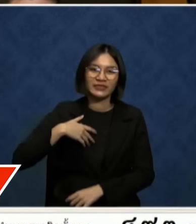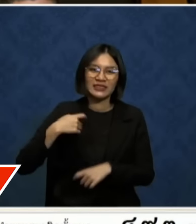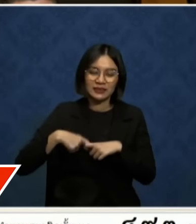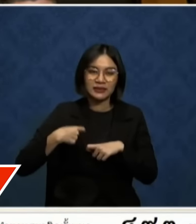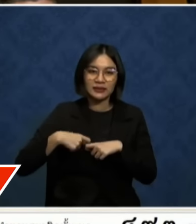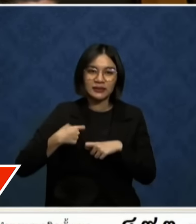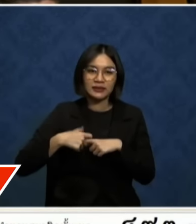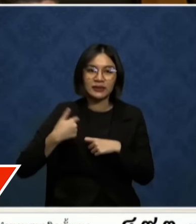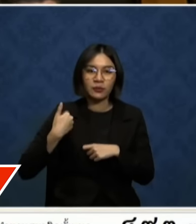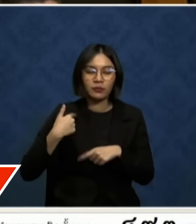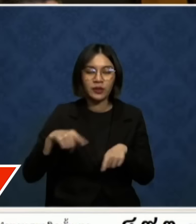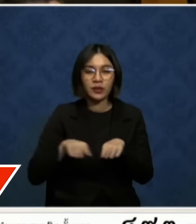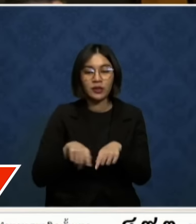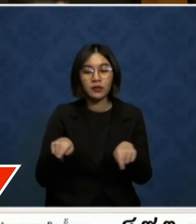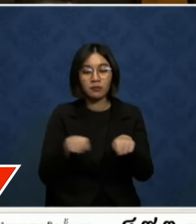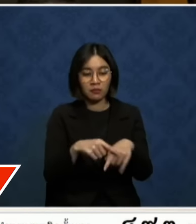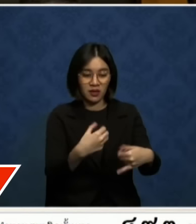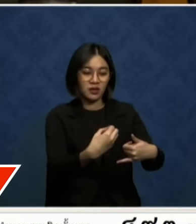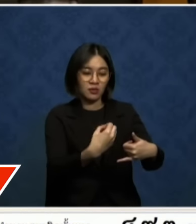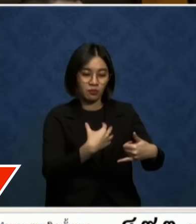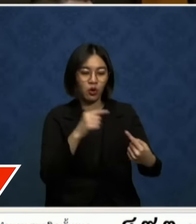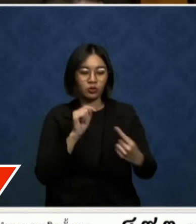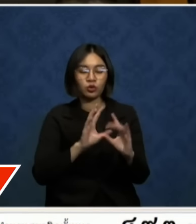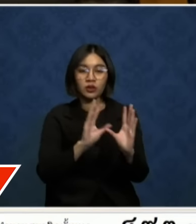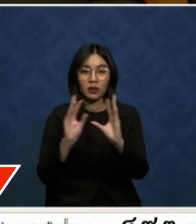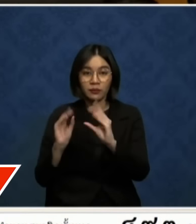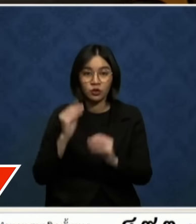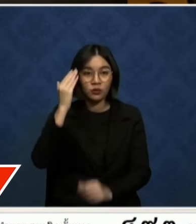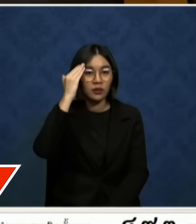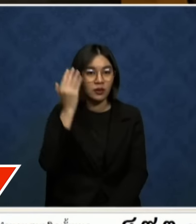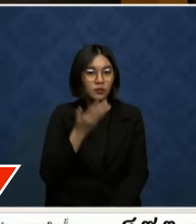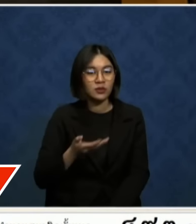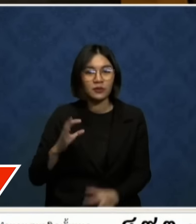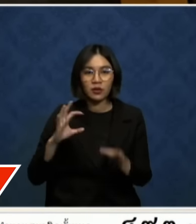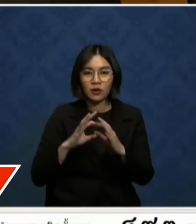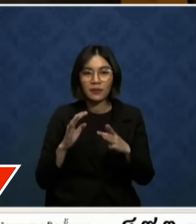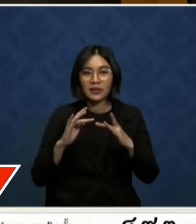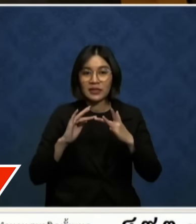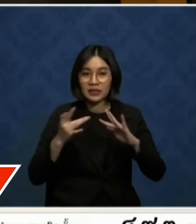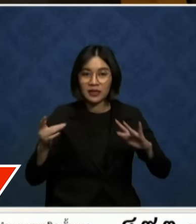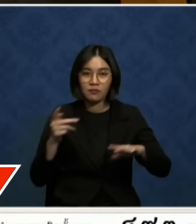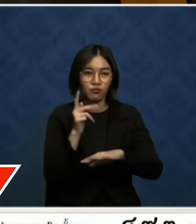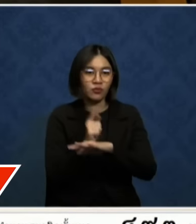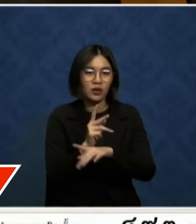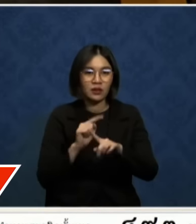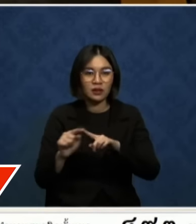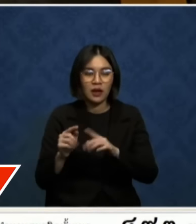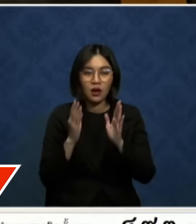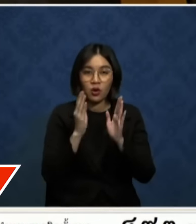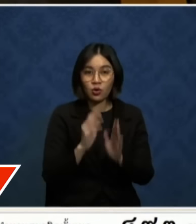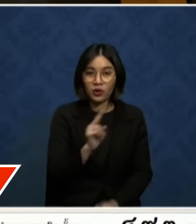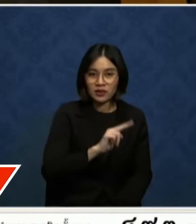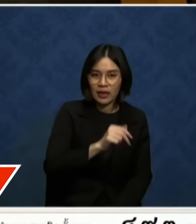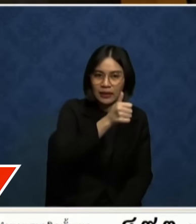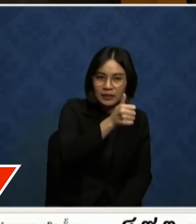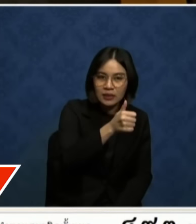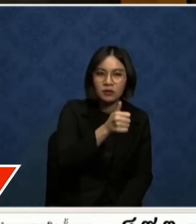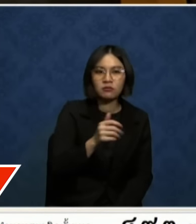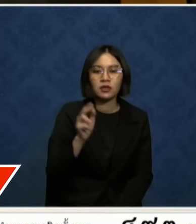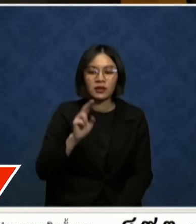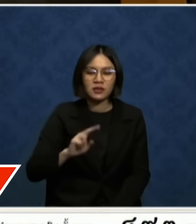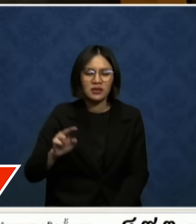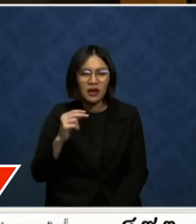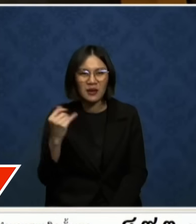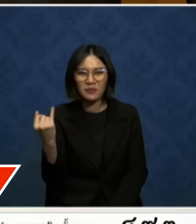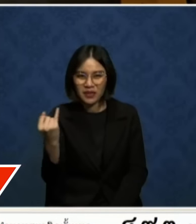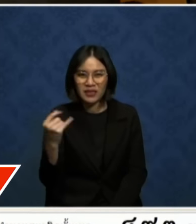ครับอย่างที่ท่านชนทิชาได้นำเรียนต่อที่ประชุมนะครับว่าเรื่องอินเทอร์เน็ตเนี่ยนะครับ มันมีทั้งคนที่ใช้ในทางที่ดีและคนที่ใช้ในท